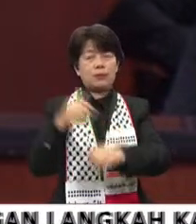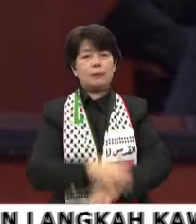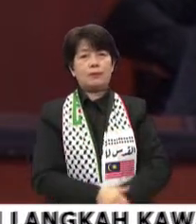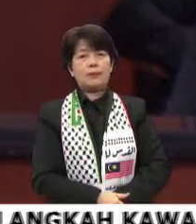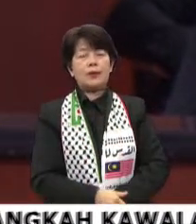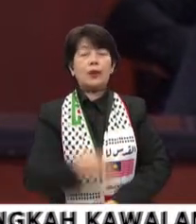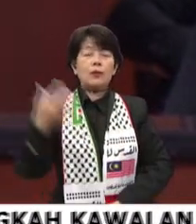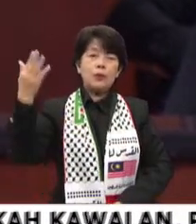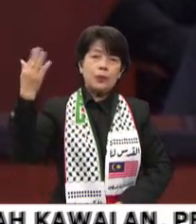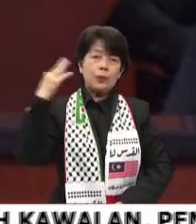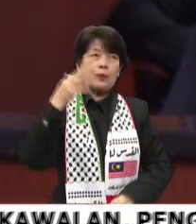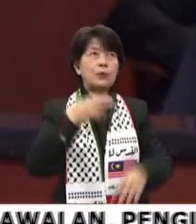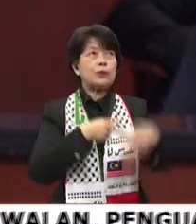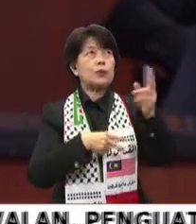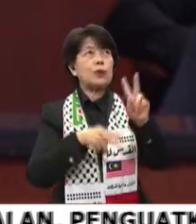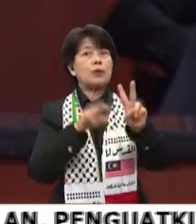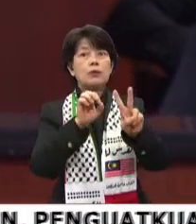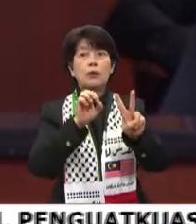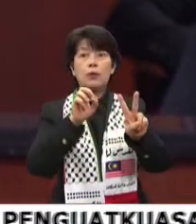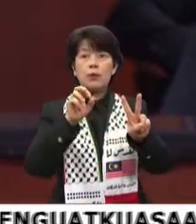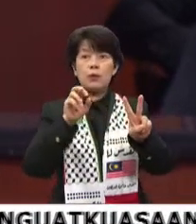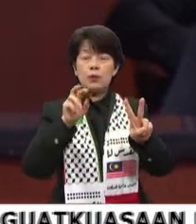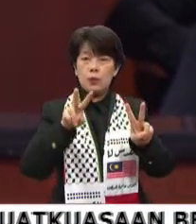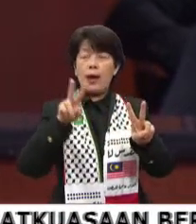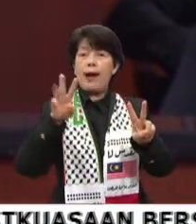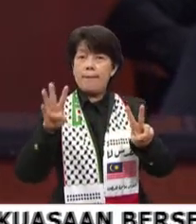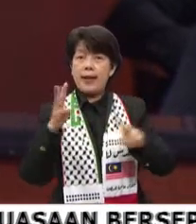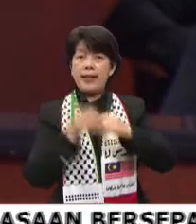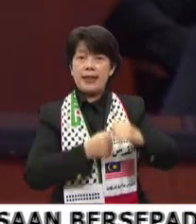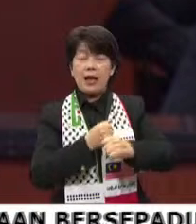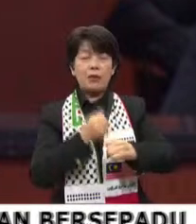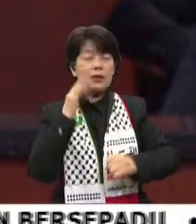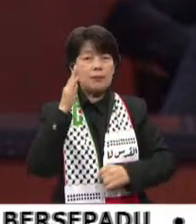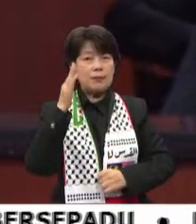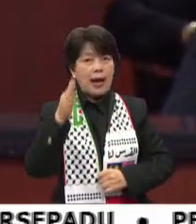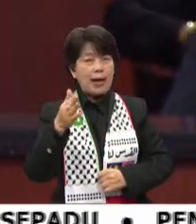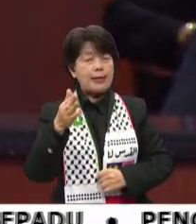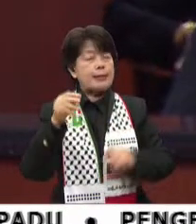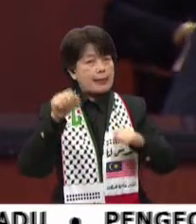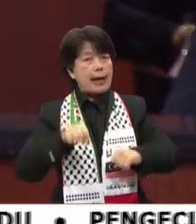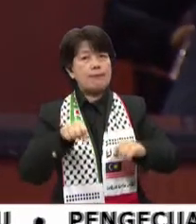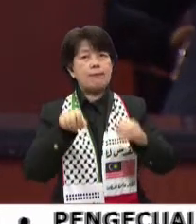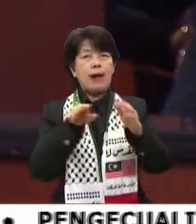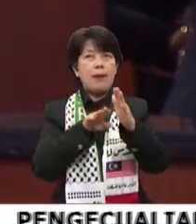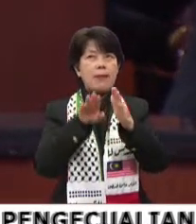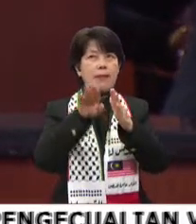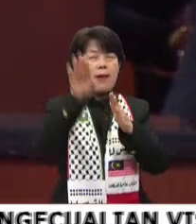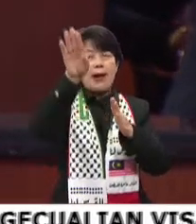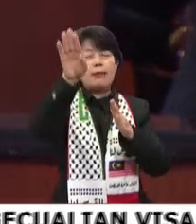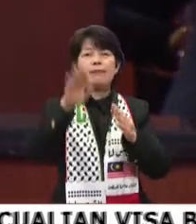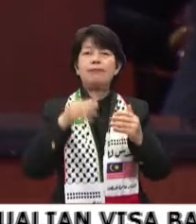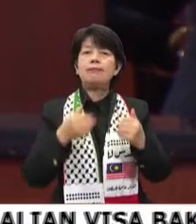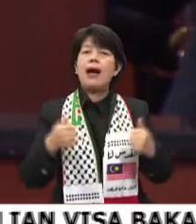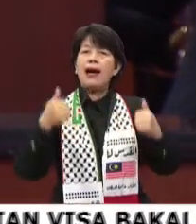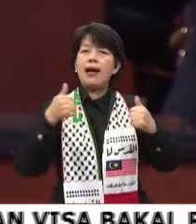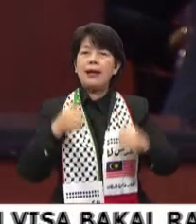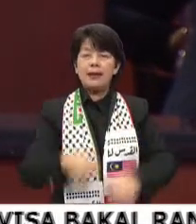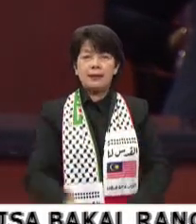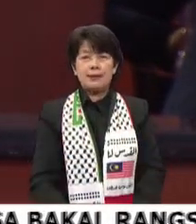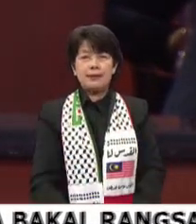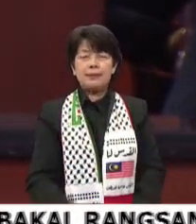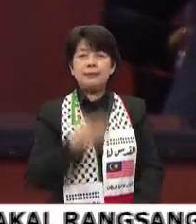tahun 20 24 nanti peningkatan akan melonjak lagi kerana sekarang ni